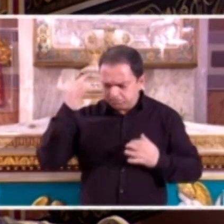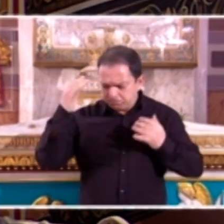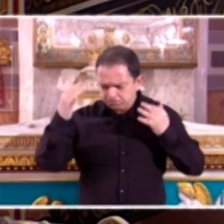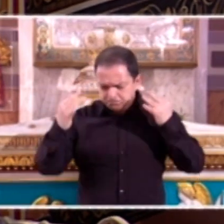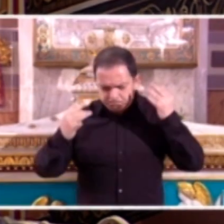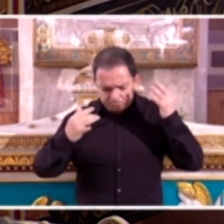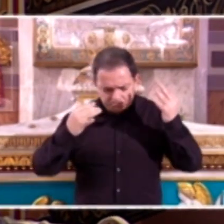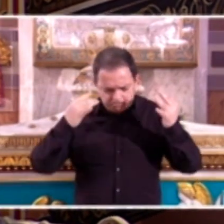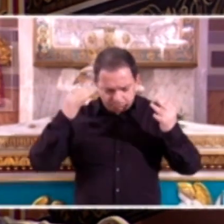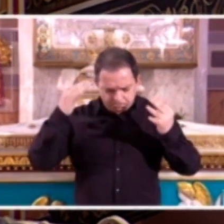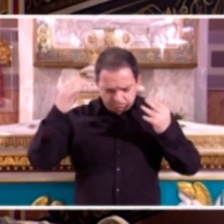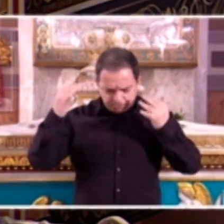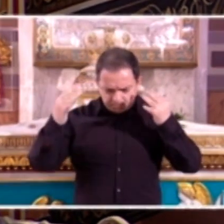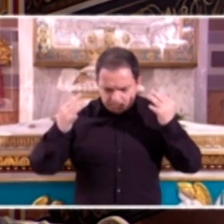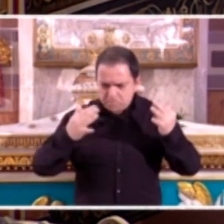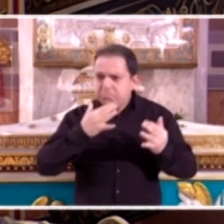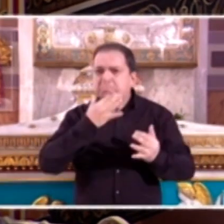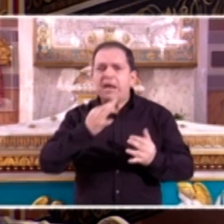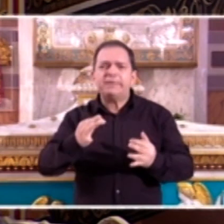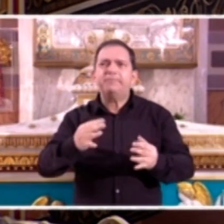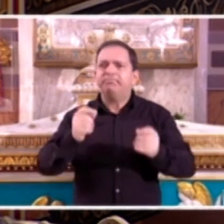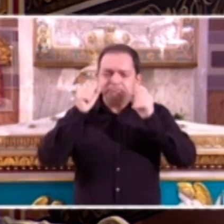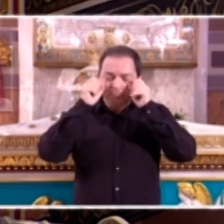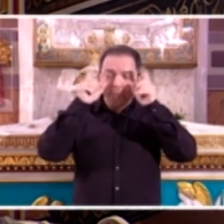Είσαι αυτόν δελφόν είπε,